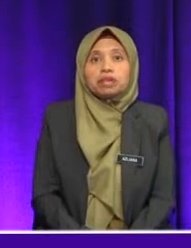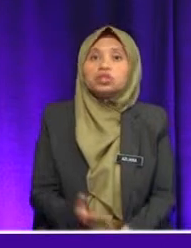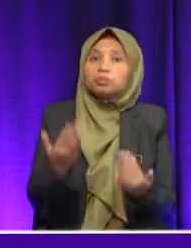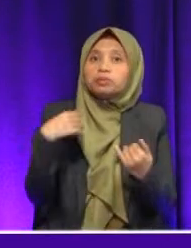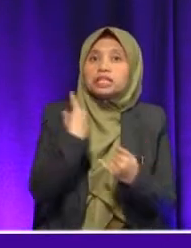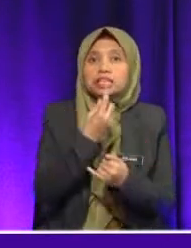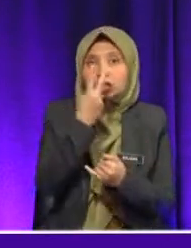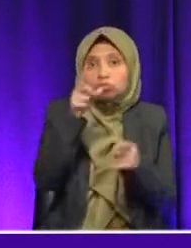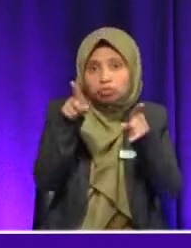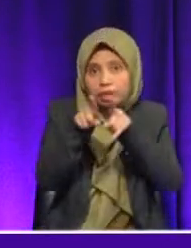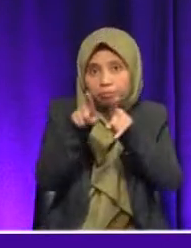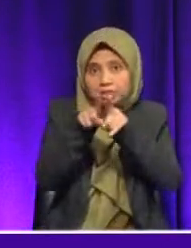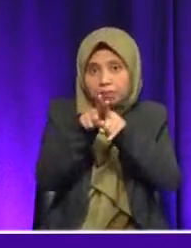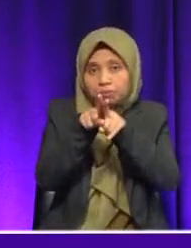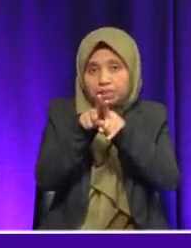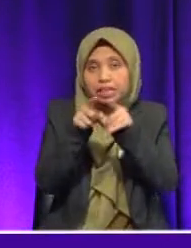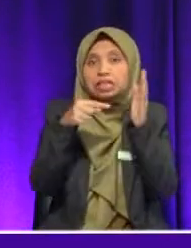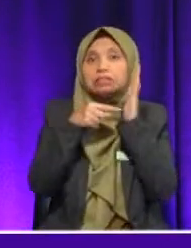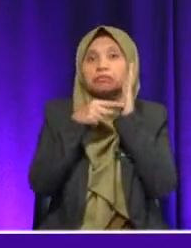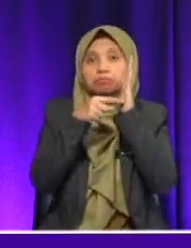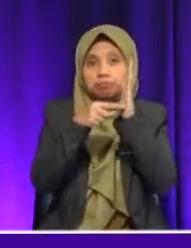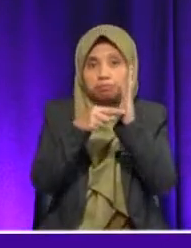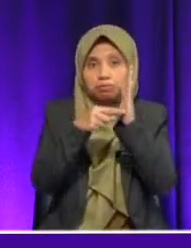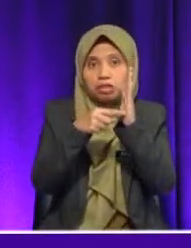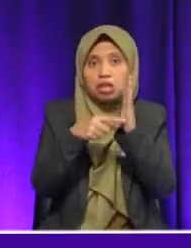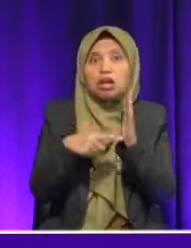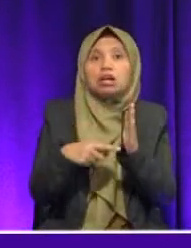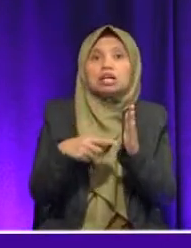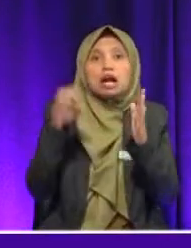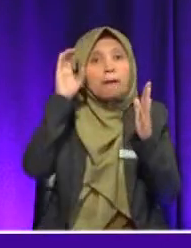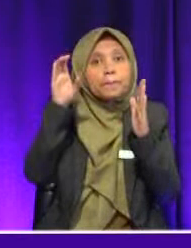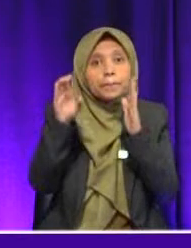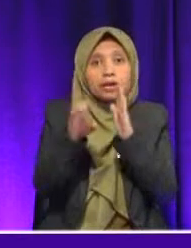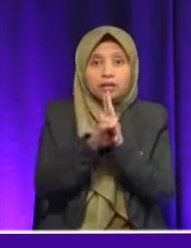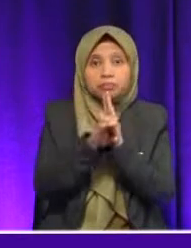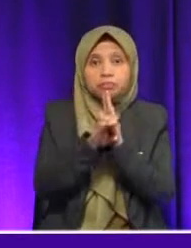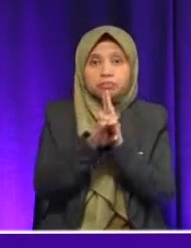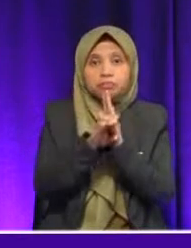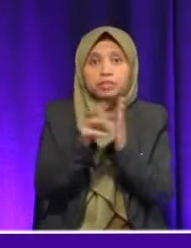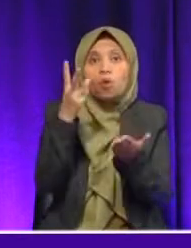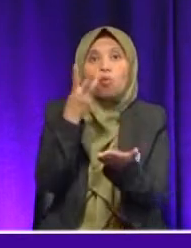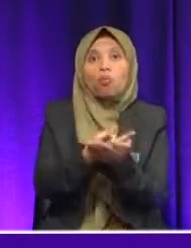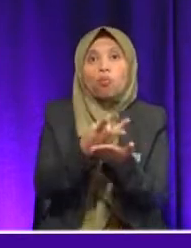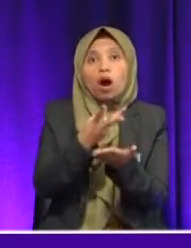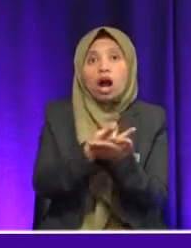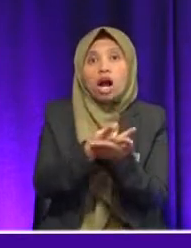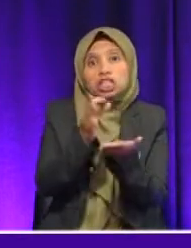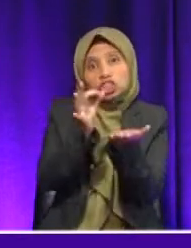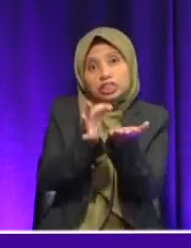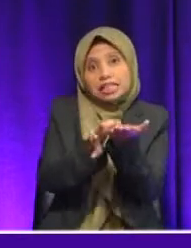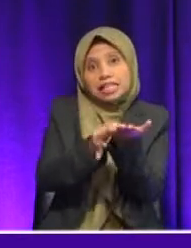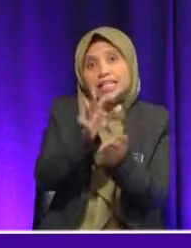tengok sombong sama Ashley yang pertama kalau kita beli lihat gambarnya adalah uang shilling nih mesin